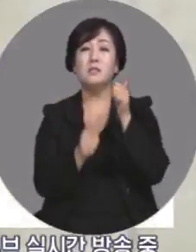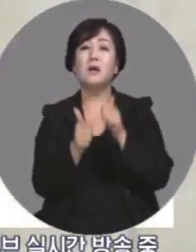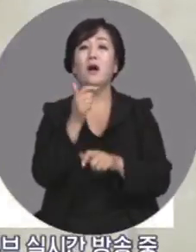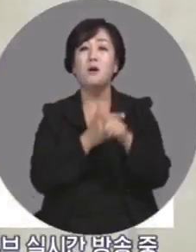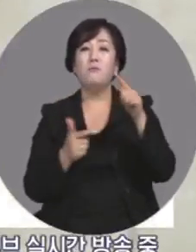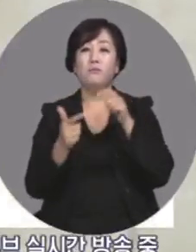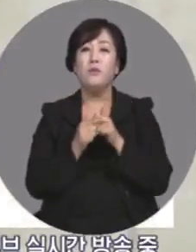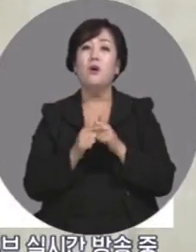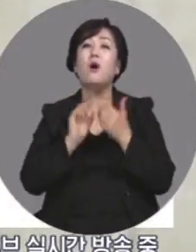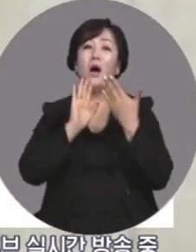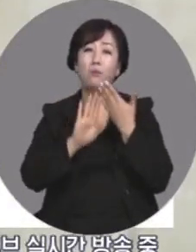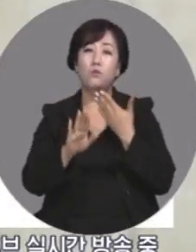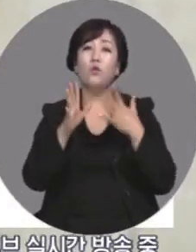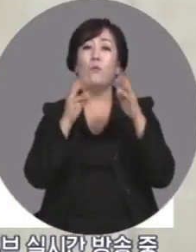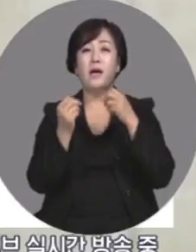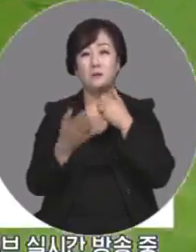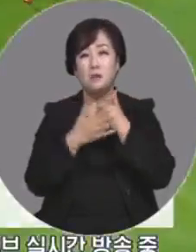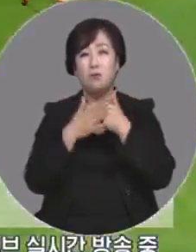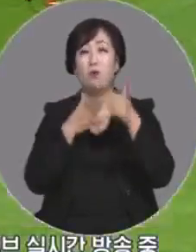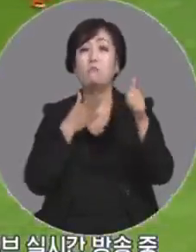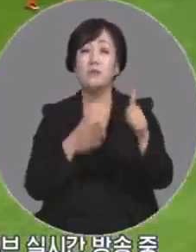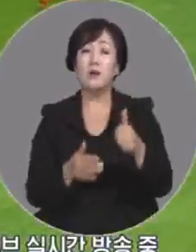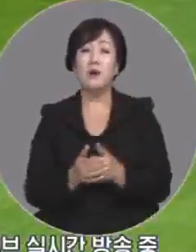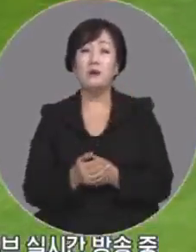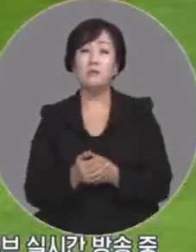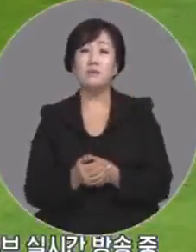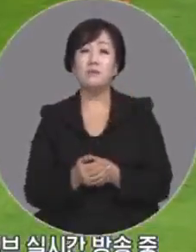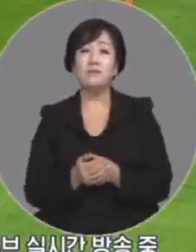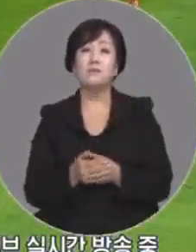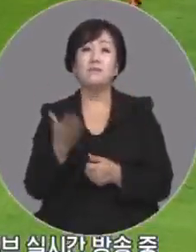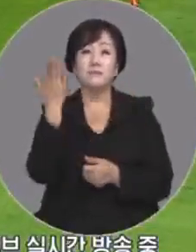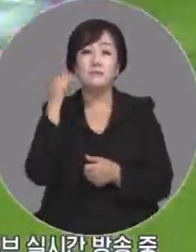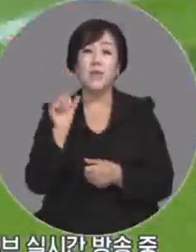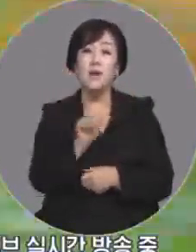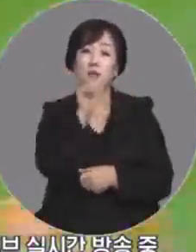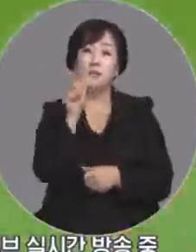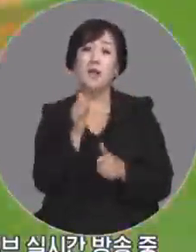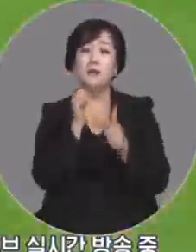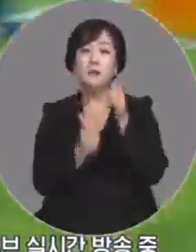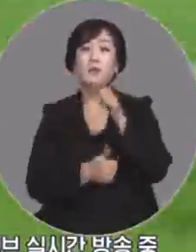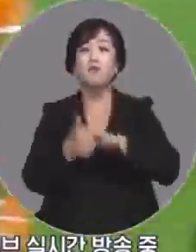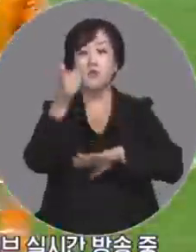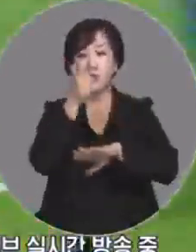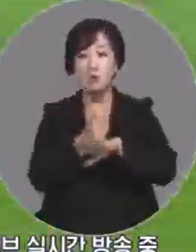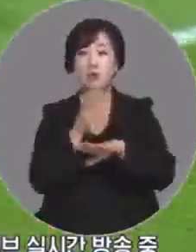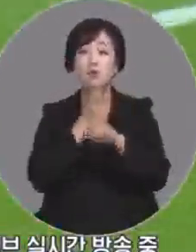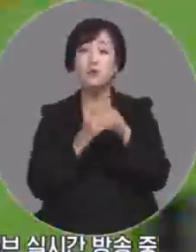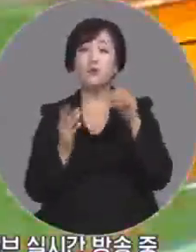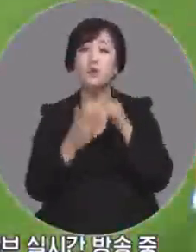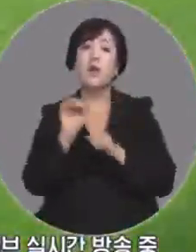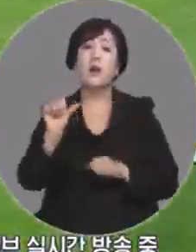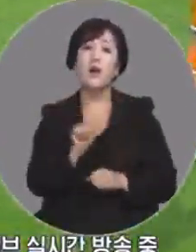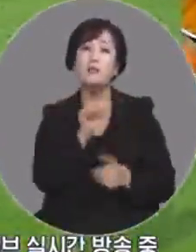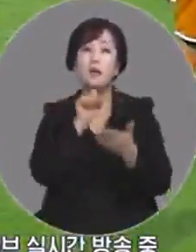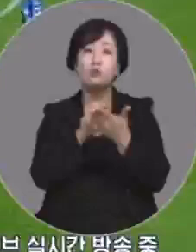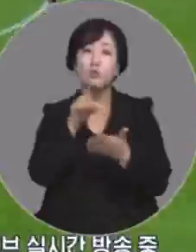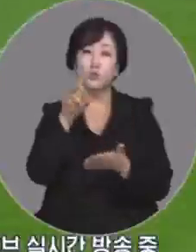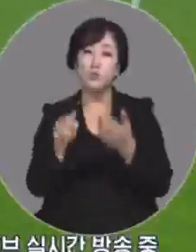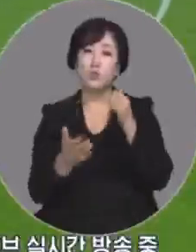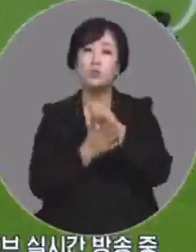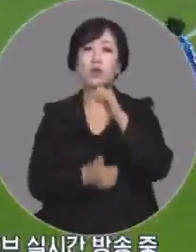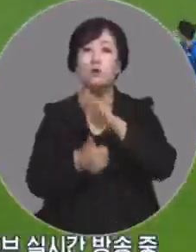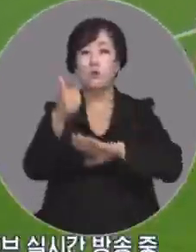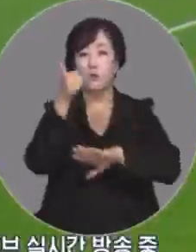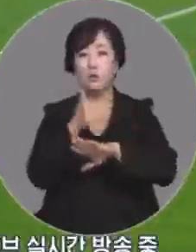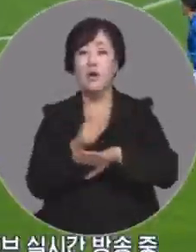있도록 앞으로도 많은 성원 부탁드리겠습니다. 지난해 아시아 챔피언스 리그 우승을 차지하며 아시아 프로축구의 정상에